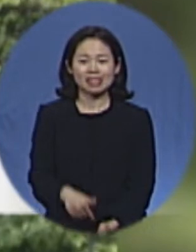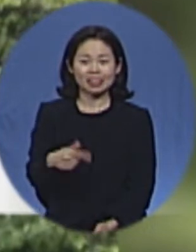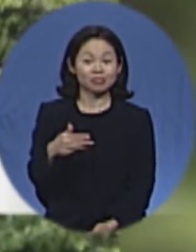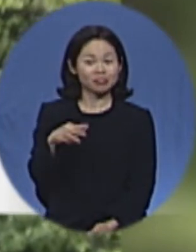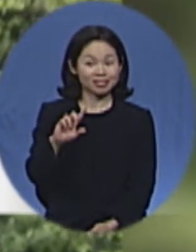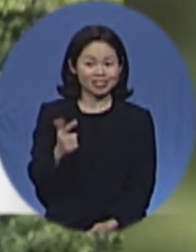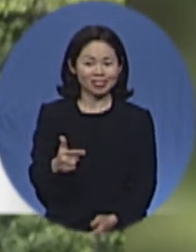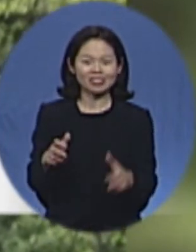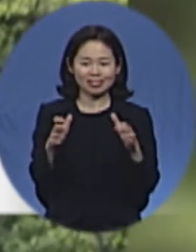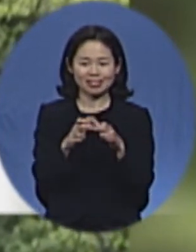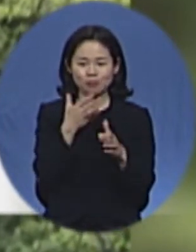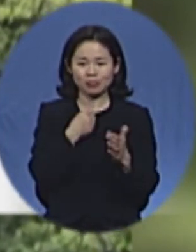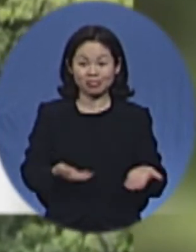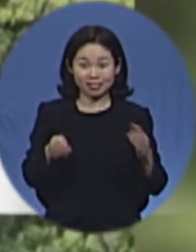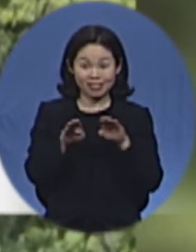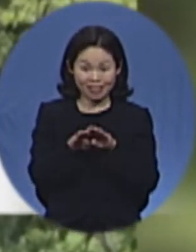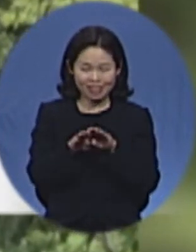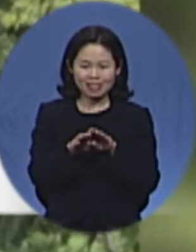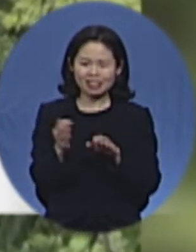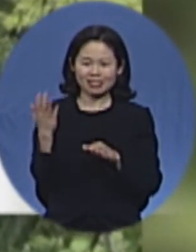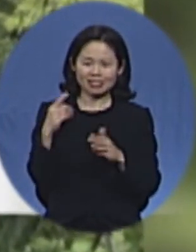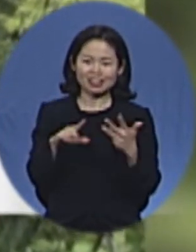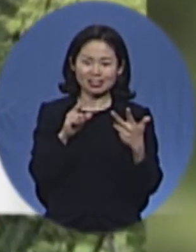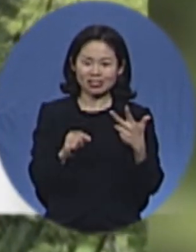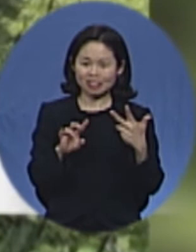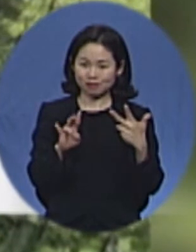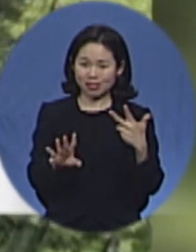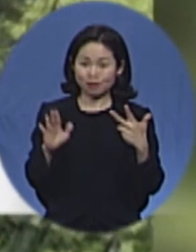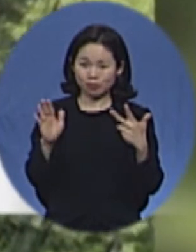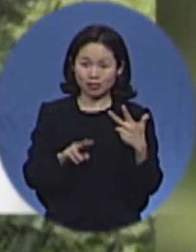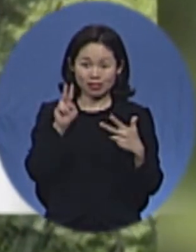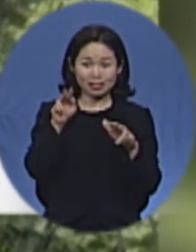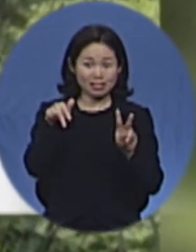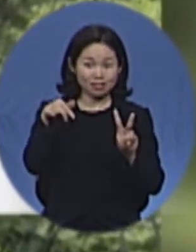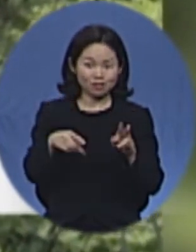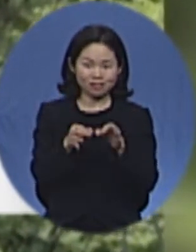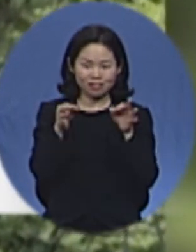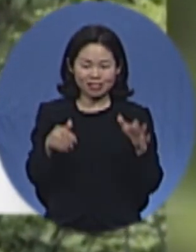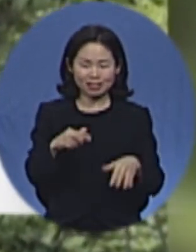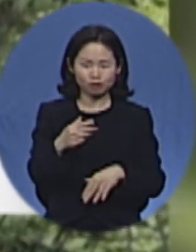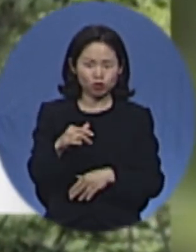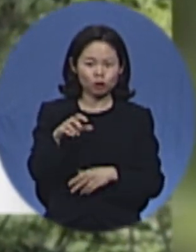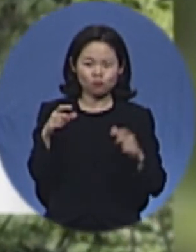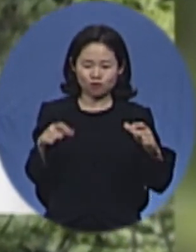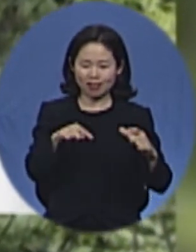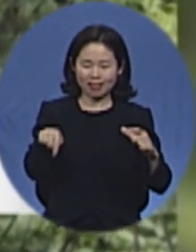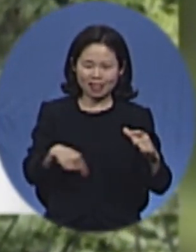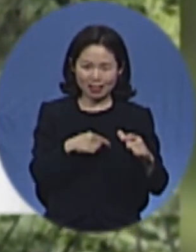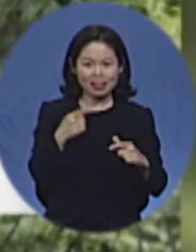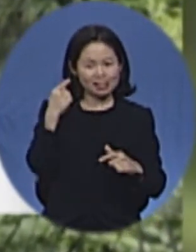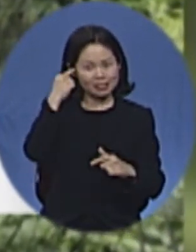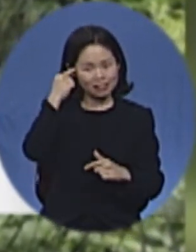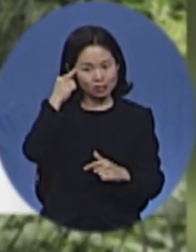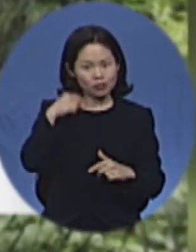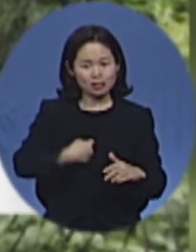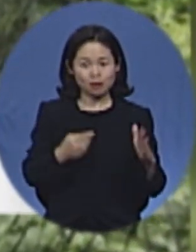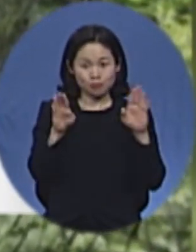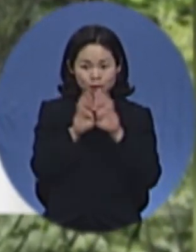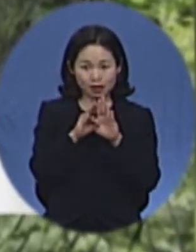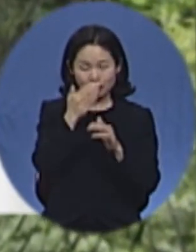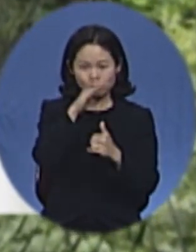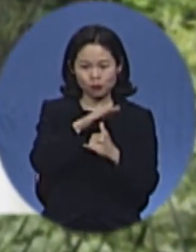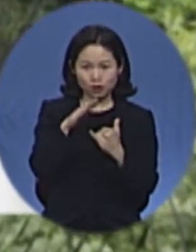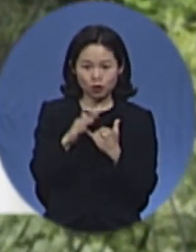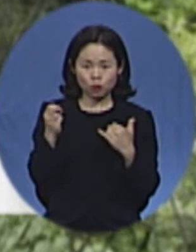금천 장애인 종합복지관은 지난 7월 24일부터 2주간 금천군의 지적 자폐성 장애 청소년과